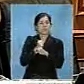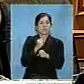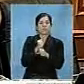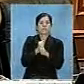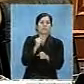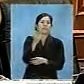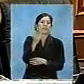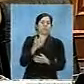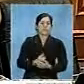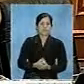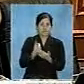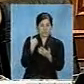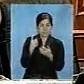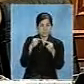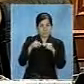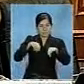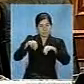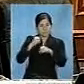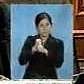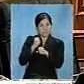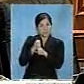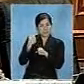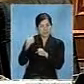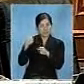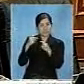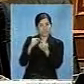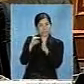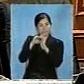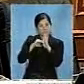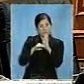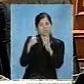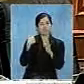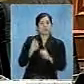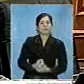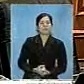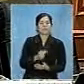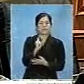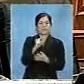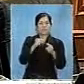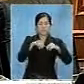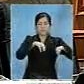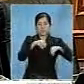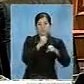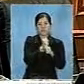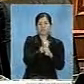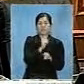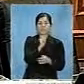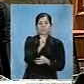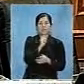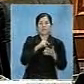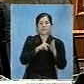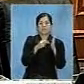แล้วก็มีจำนวนมากที่ยังไม่ได้ดำเนินการผมเชื่อว่าท่านสมาชิกหลายท่านก็เห็นด้วยว่าการที่ยังไม่ดำเนินการนั้นเนี่ยแล้วมี